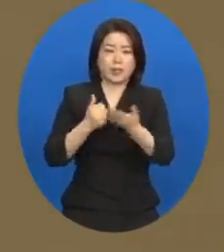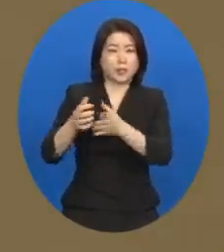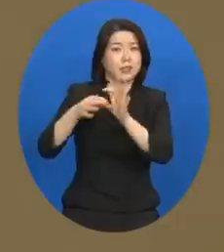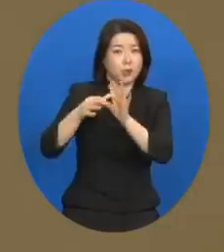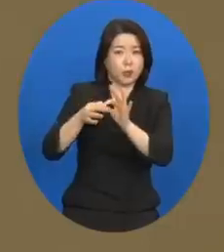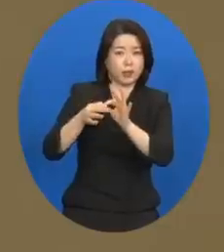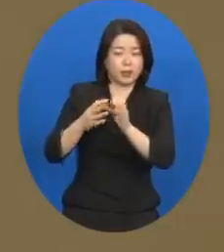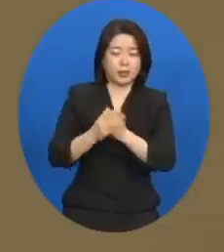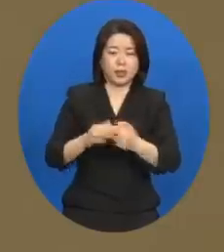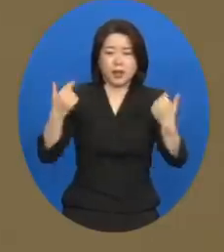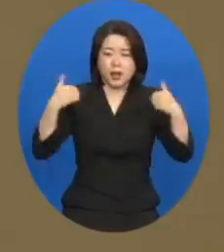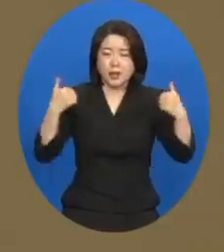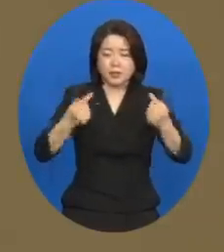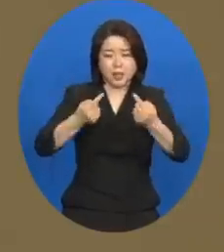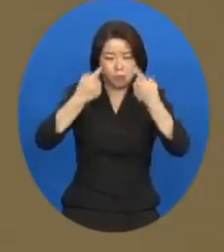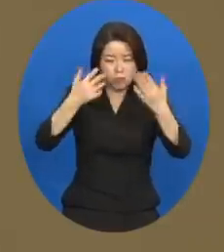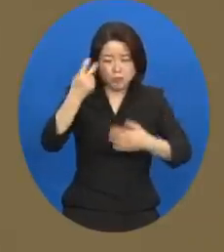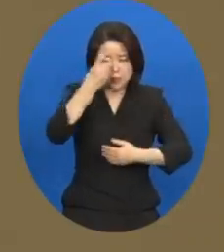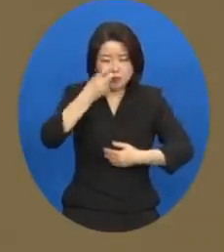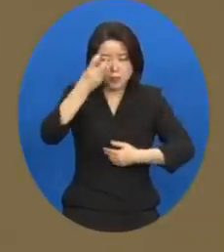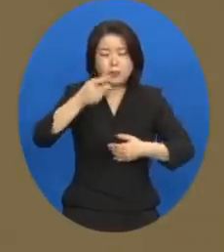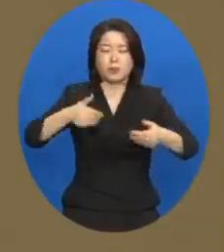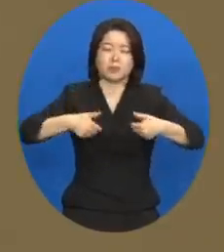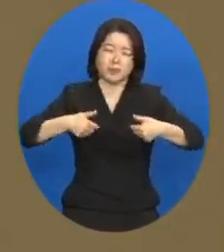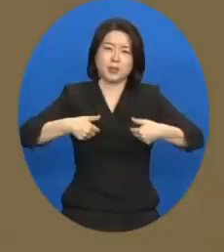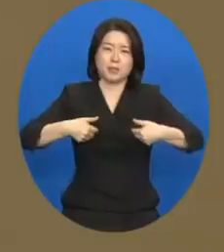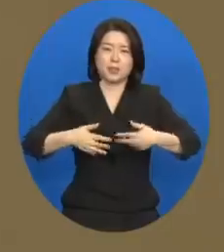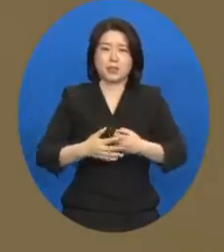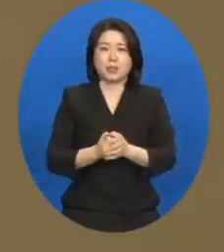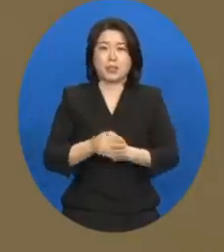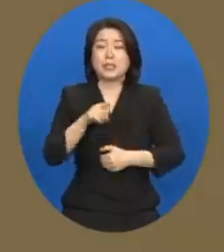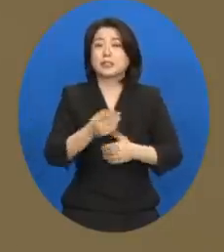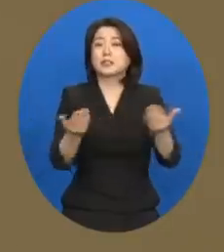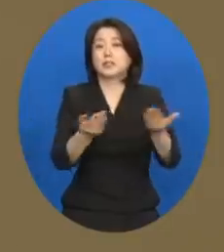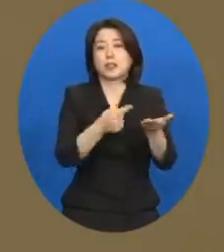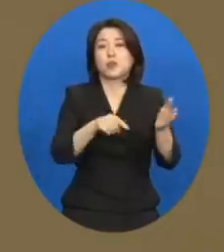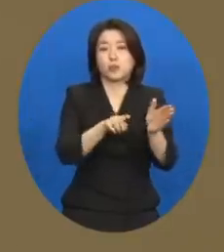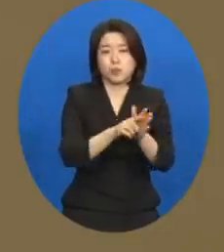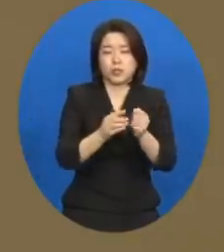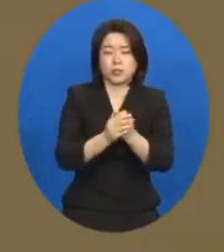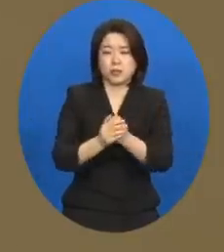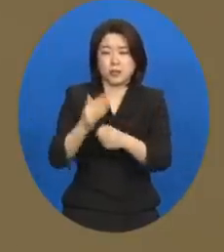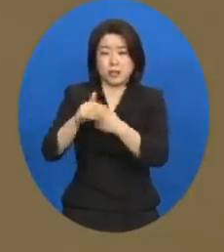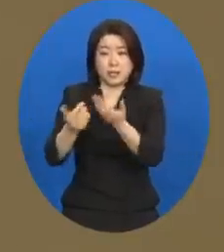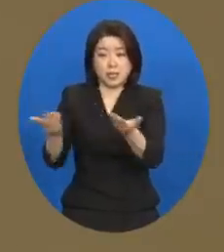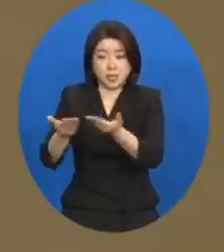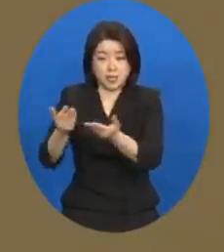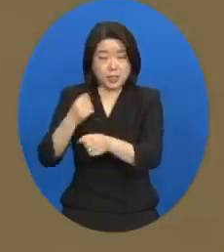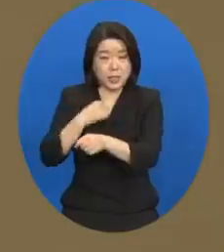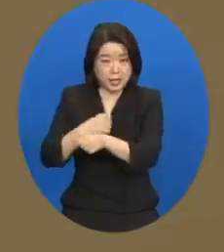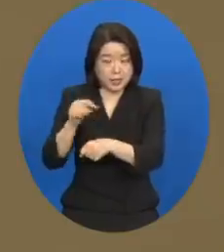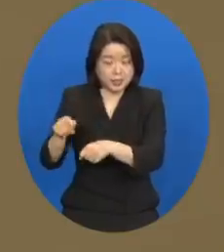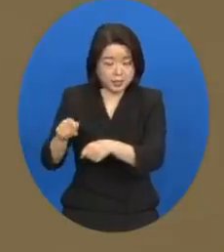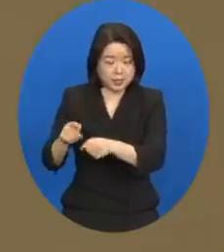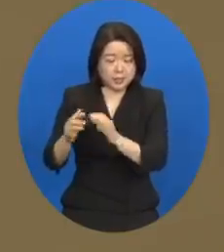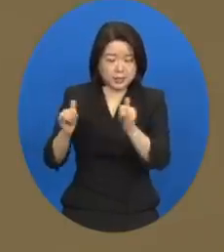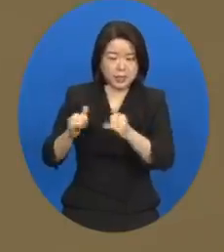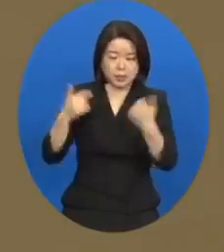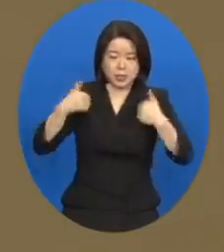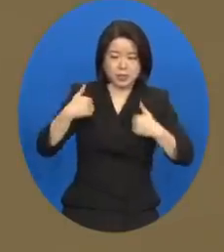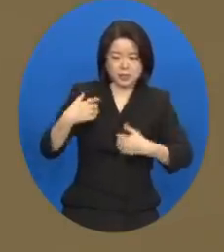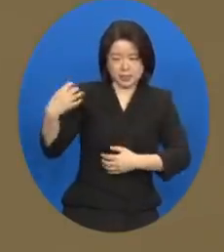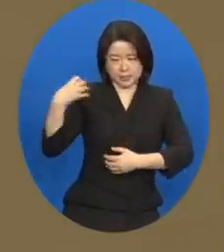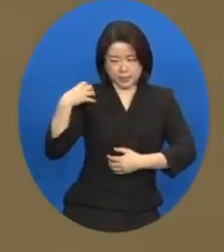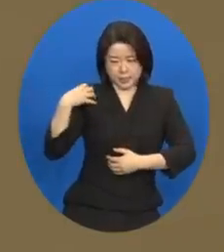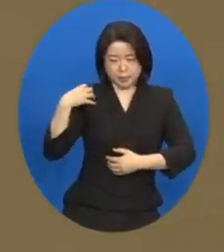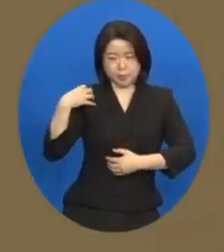관계를 언제나 분명히 점검해야 합니다. 그 일을 위해서 사역하는 이들을 우리가 항상 책임지는 자세를